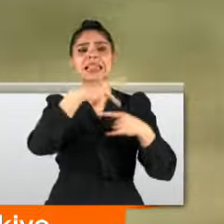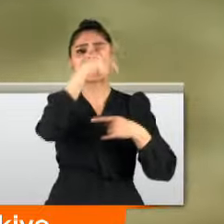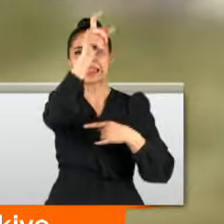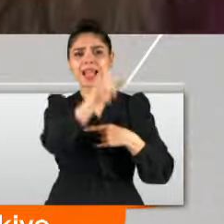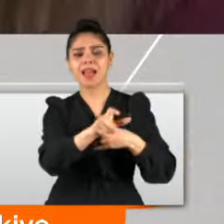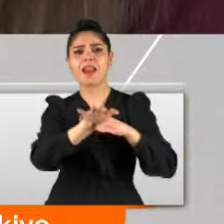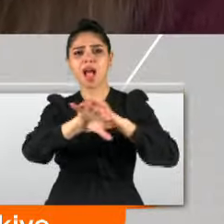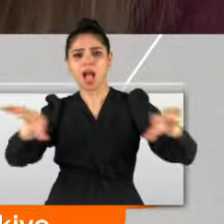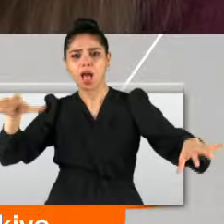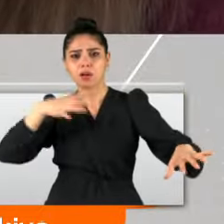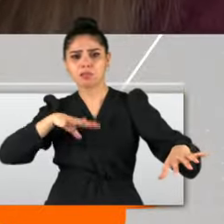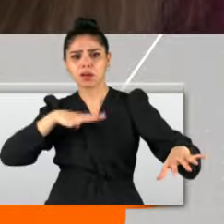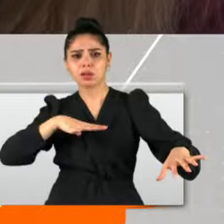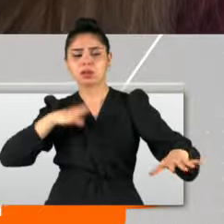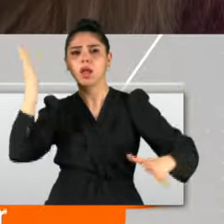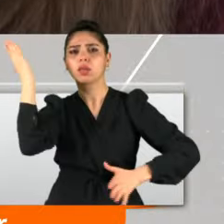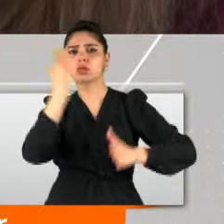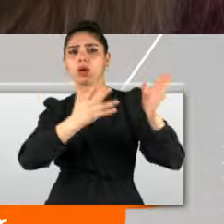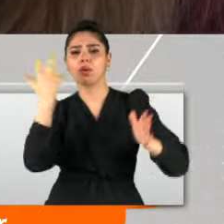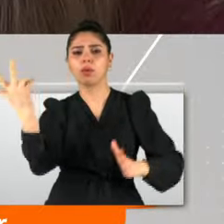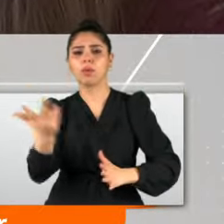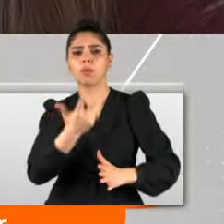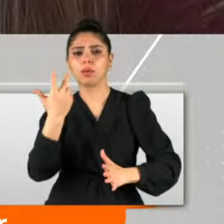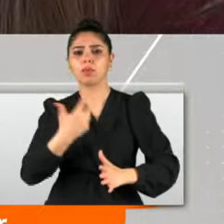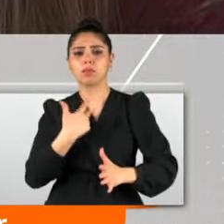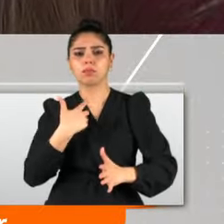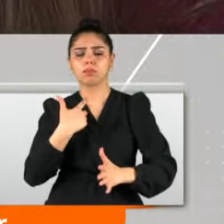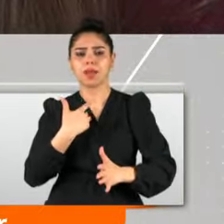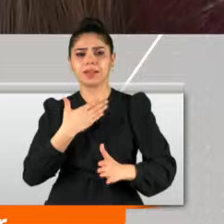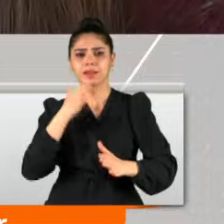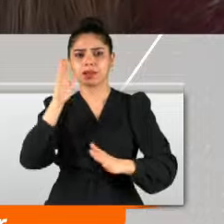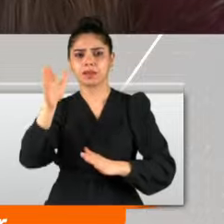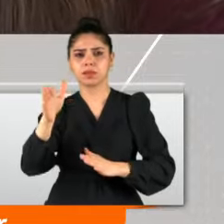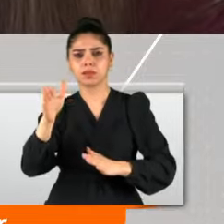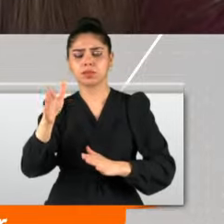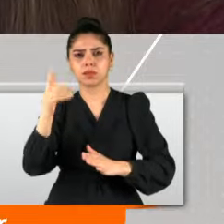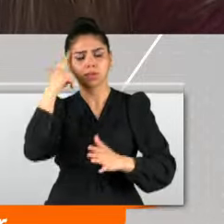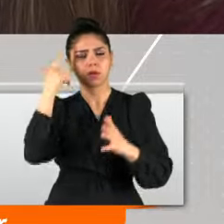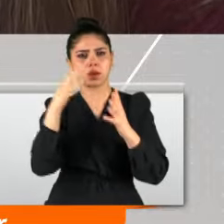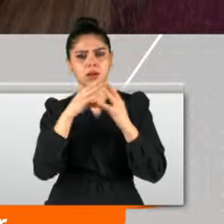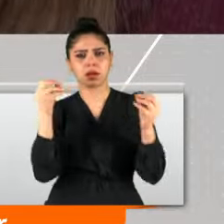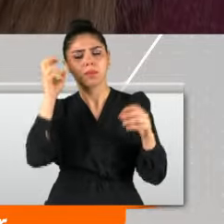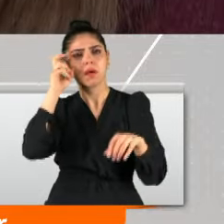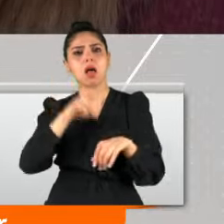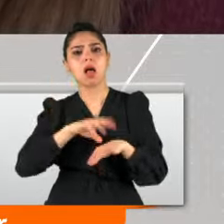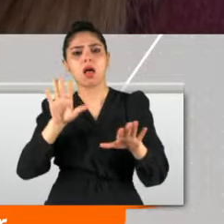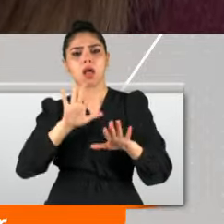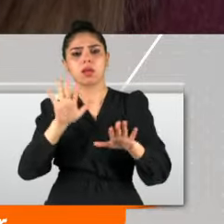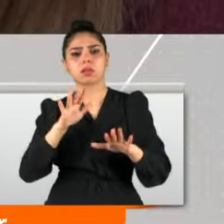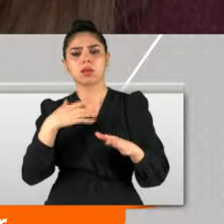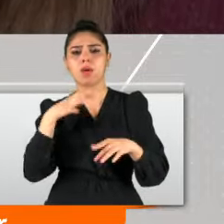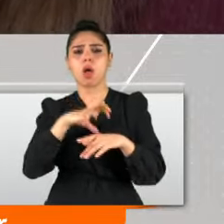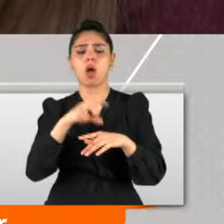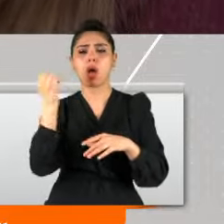şekilde darp edildi Kendimi nasıl korurum Buradan nasıl çıkarım diye düşünmemeli içinde gitmiş gibi sıradan sonra hiçbir şey hatırlamadı Hocalar bana